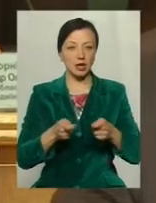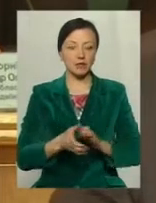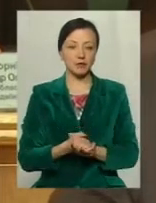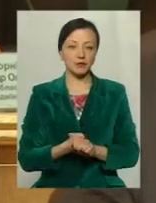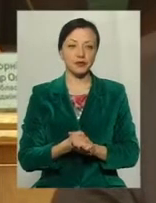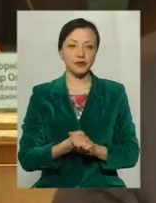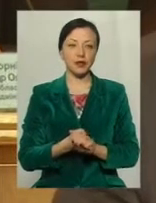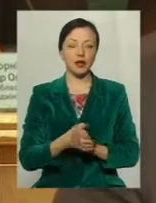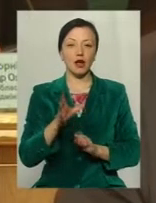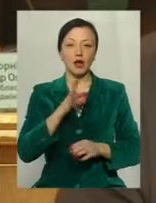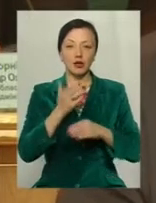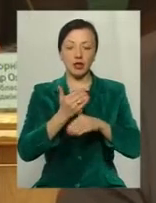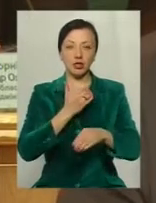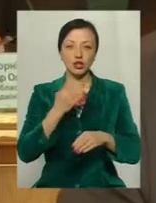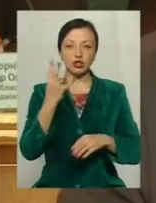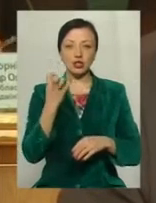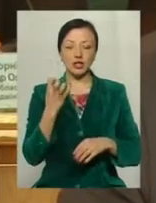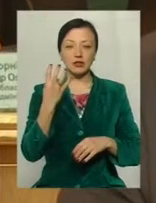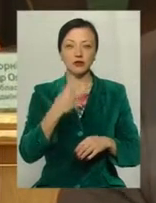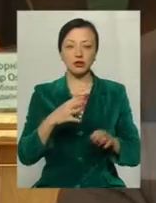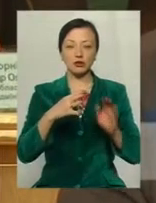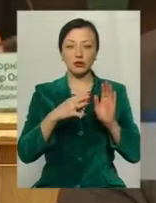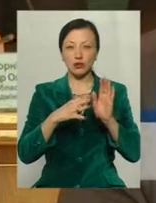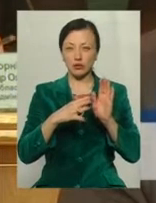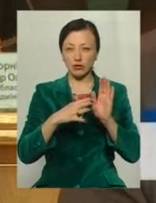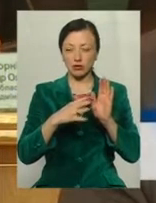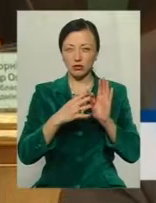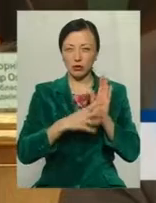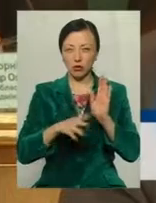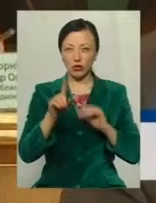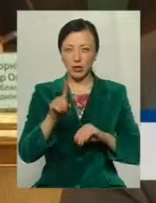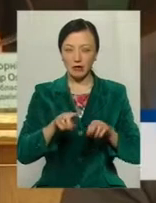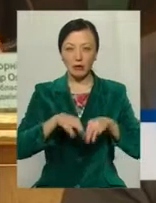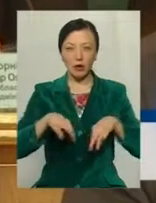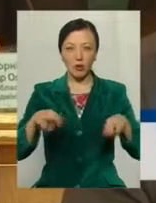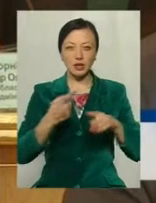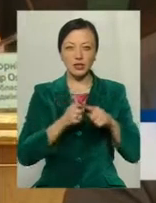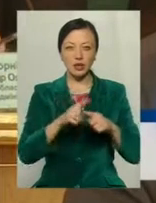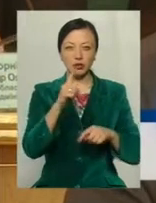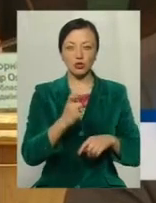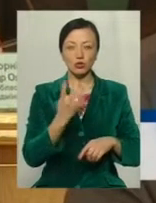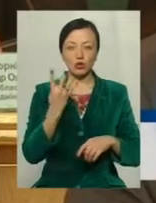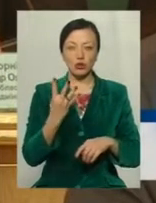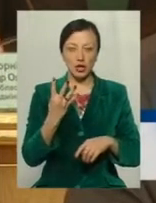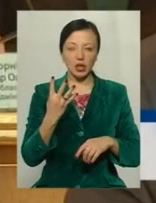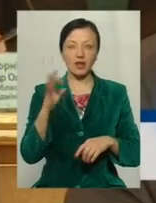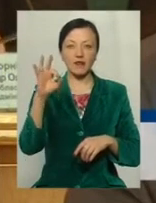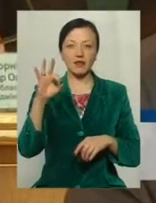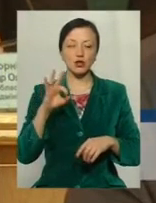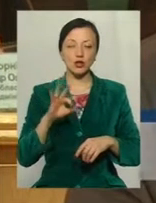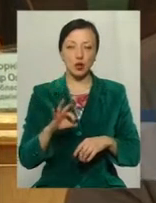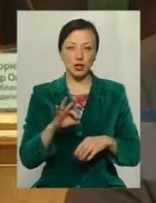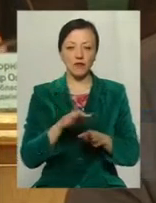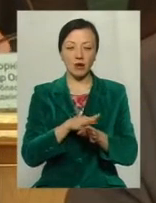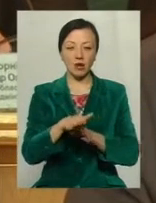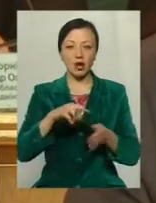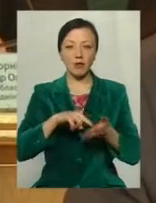року, обласний бюджет у 2016-му змілів за рахунок тієї ж бюджетної